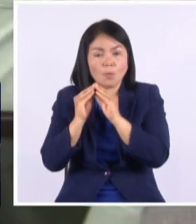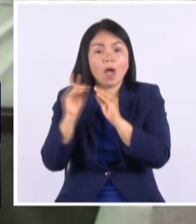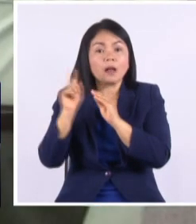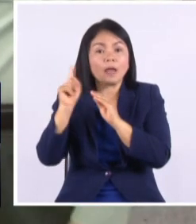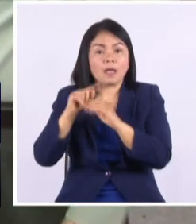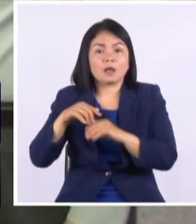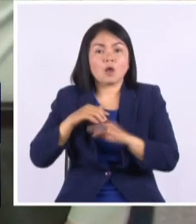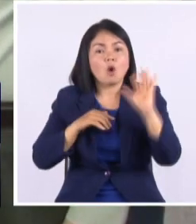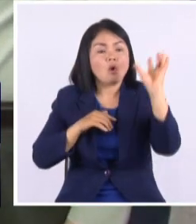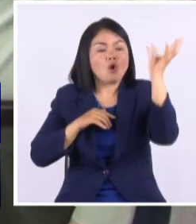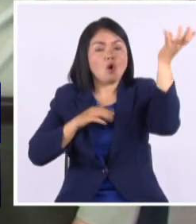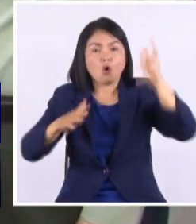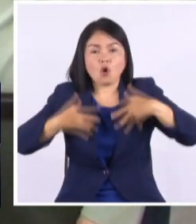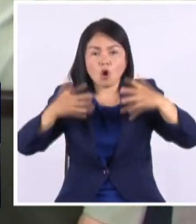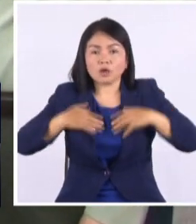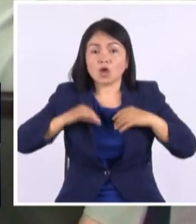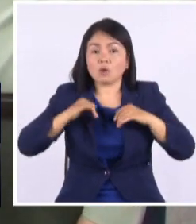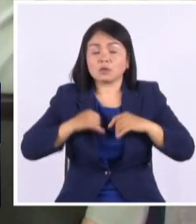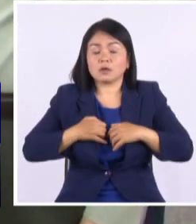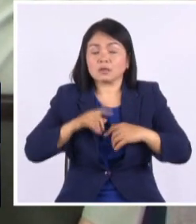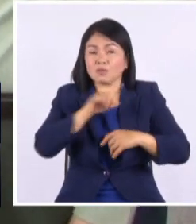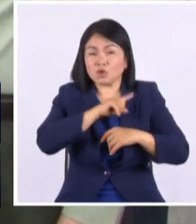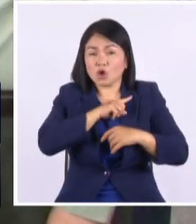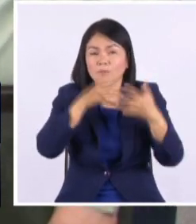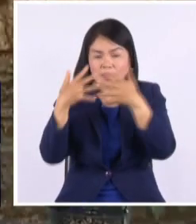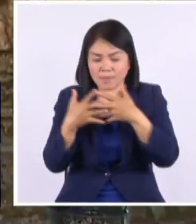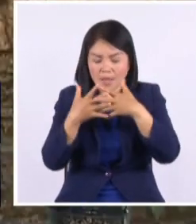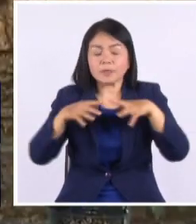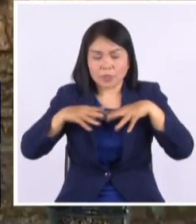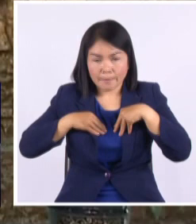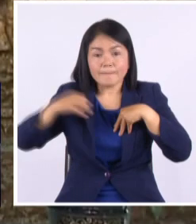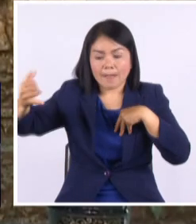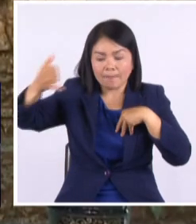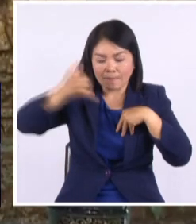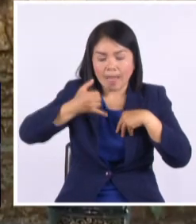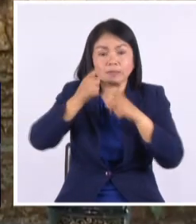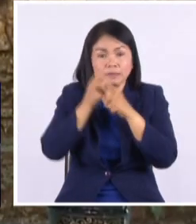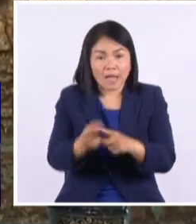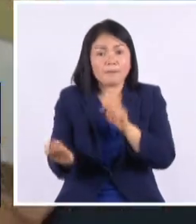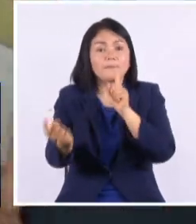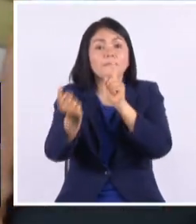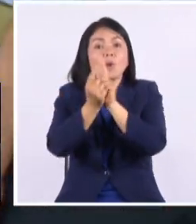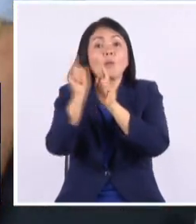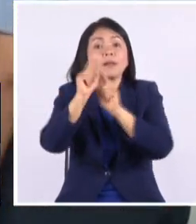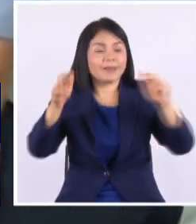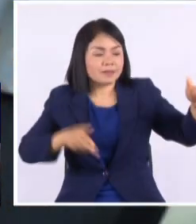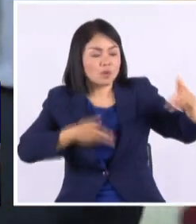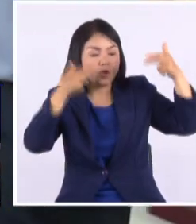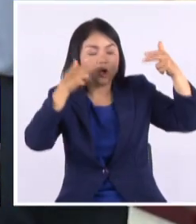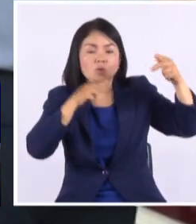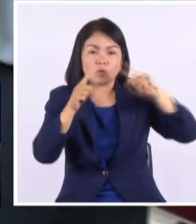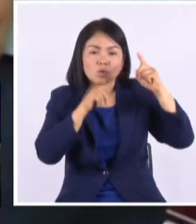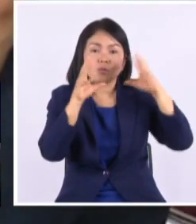ภูมิอากาศที่สารัชเป็นเจ้าภาพในวันนี้ตามคำเชิญของนายจะไปเล่นนะครับซึ่งจะเป็นการพบการผ่านทางวิดีโอคอนเฟอเรนซ์